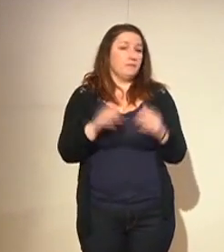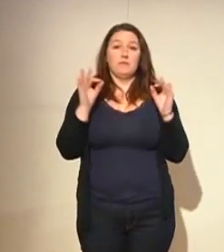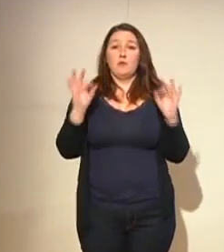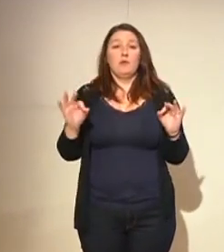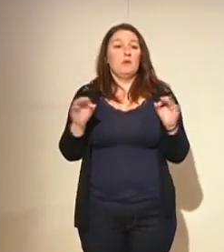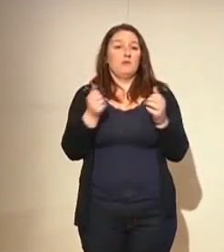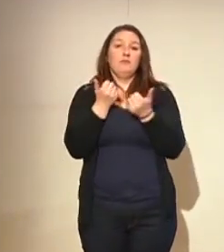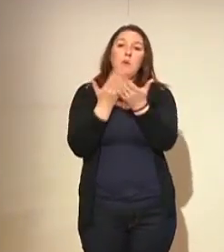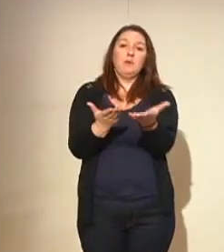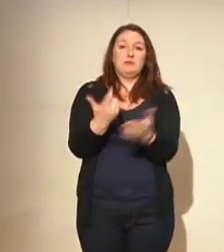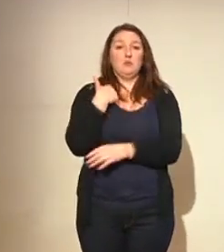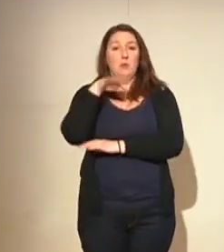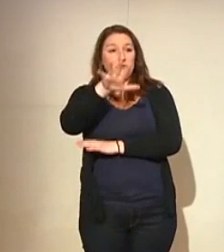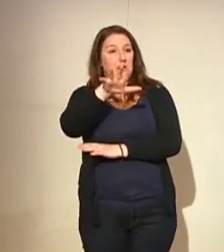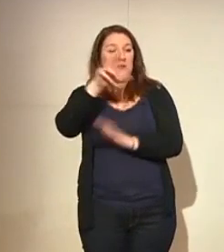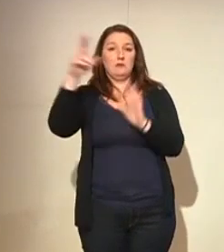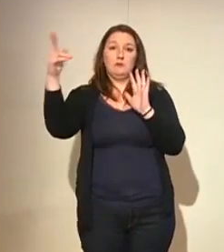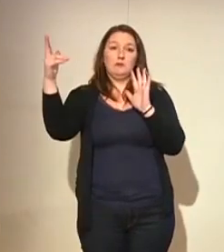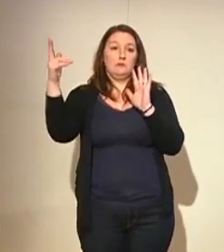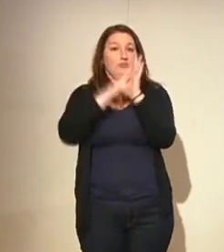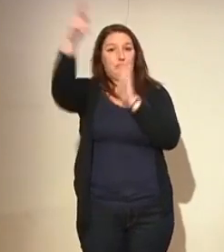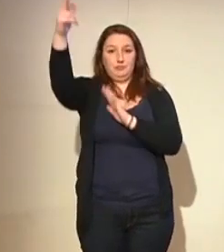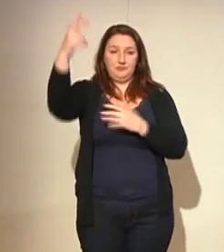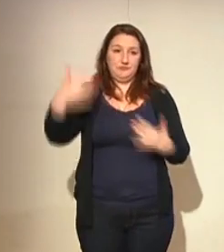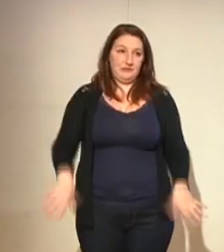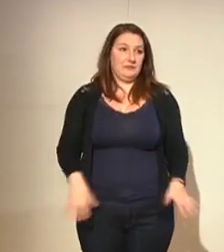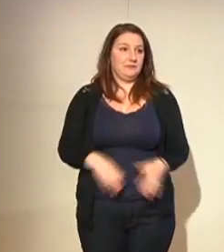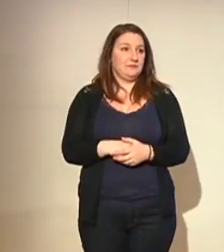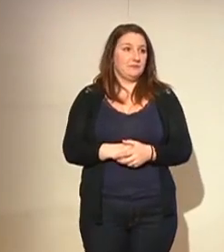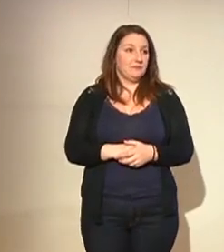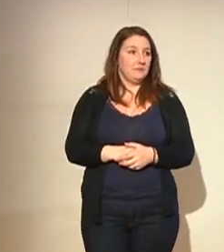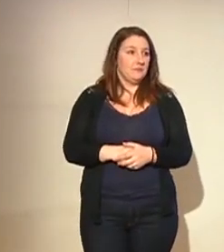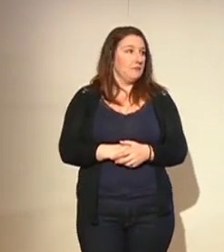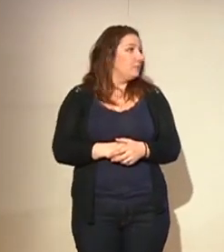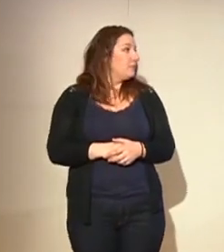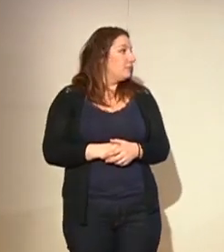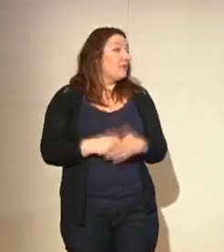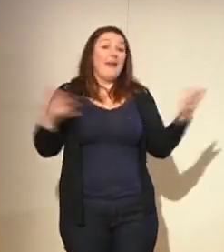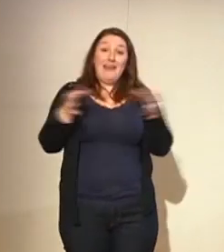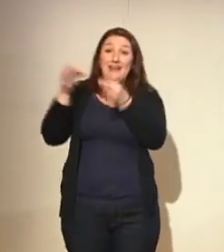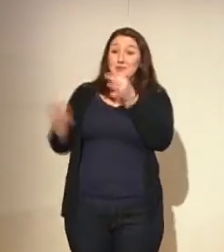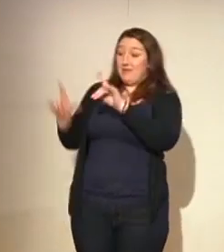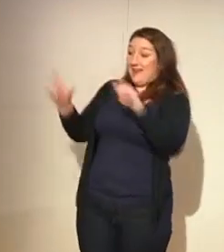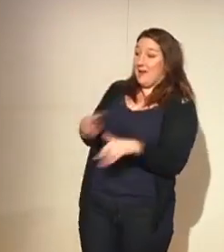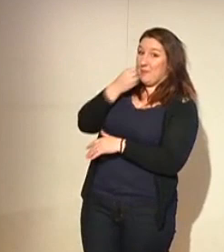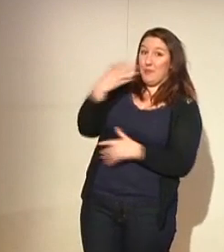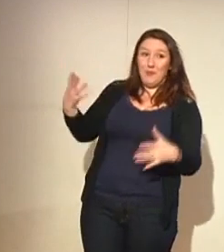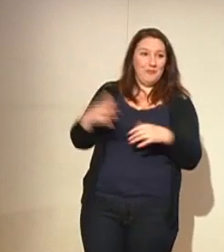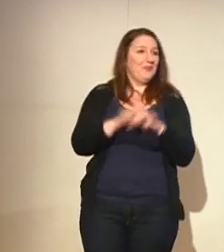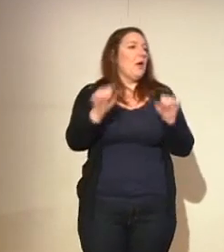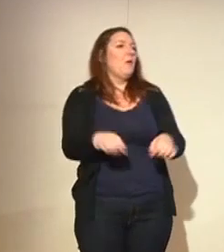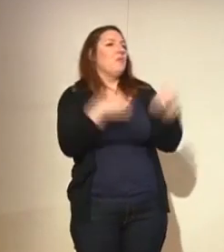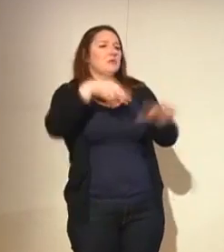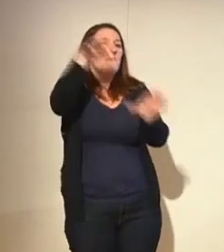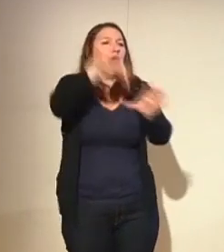cette délibération numéro 5 est adoptée et nous avons les résultats ça fait une